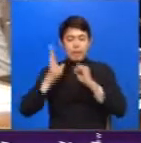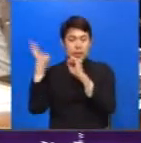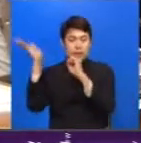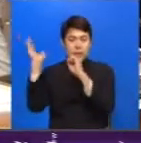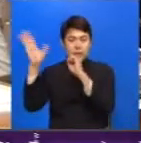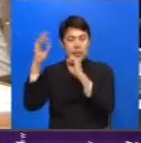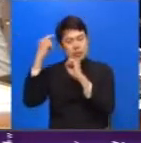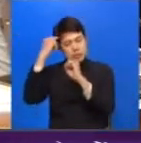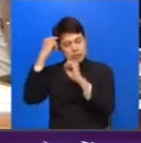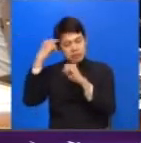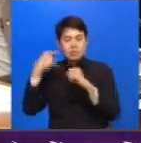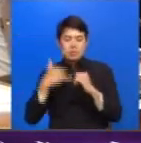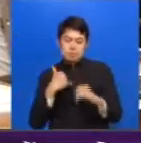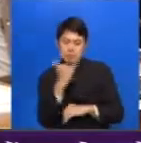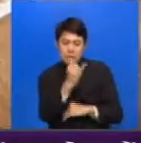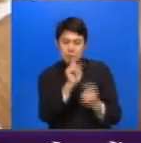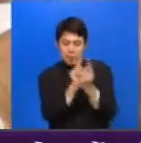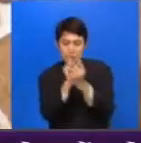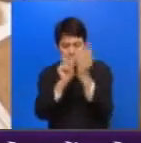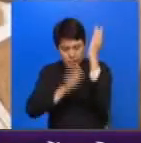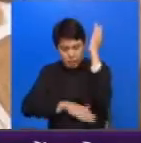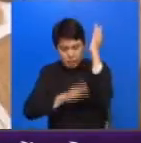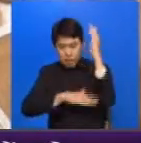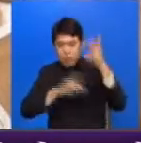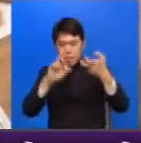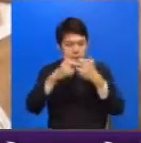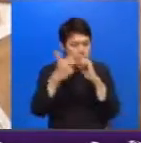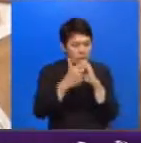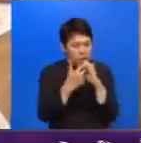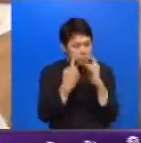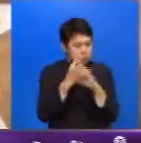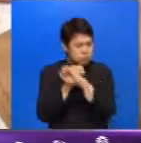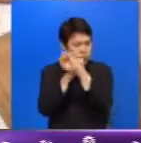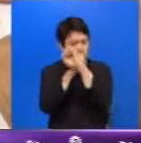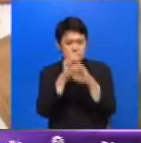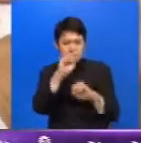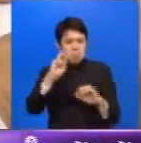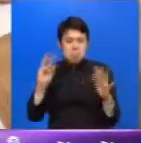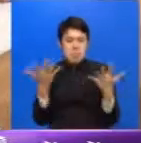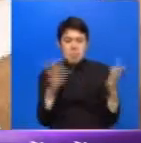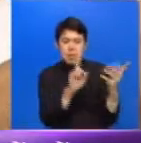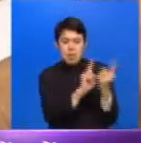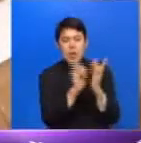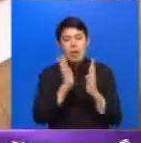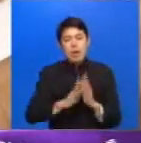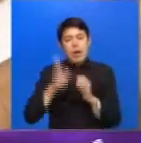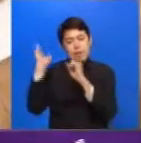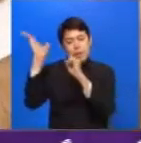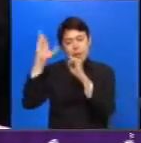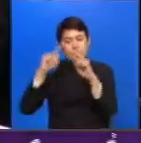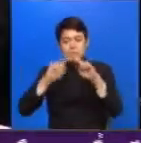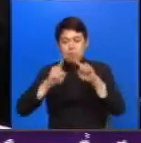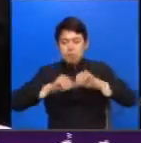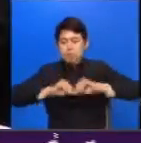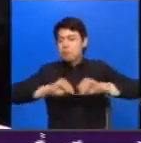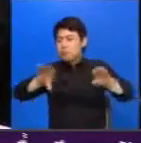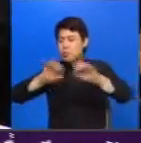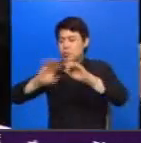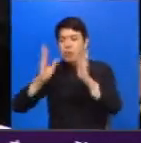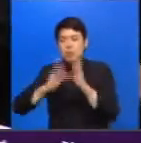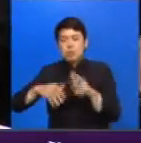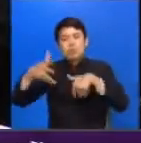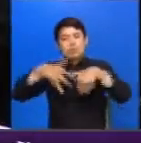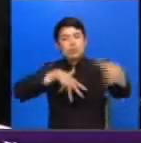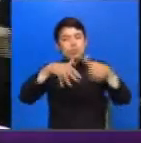กล่าวว่าจากการลงพื้นที่ภาคใต้ไม่พบกระบวนการคัดค้านการเลือกตั้งสวและจะประชาสัมพันธ์ทุกช่องทางให้ประชาชน